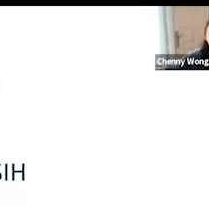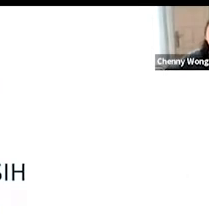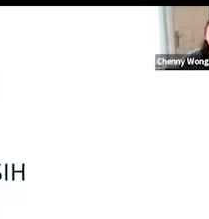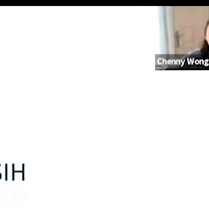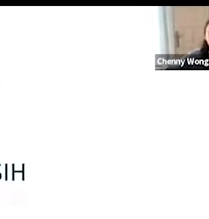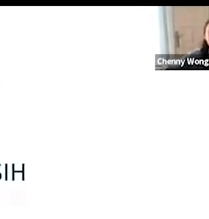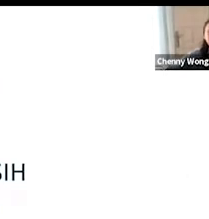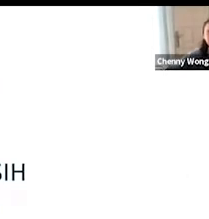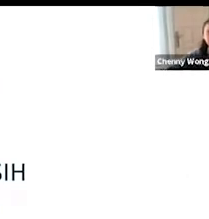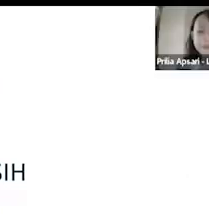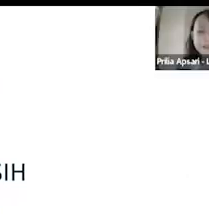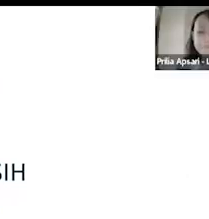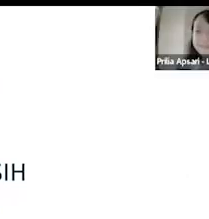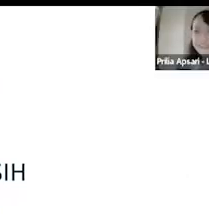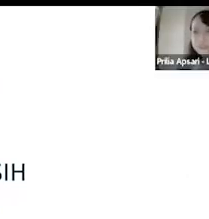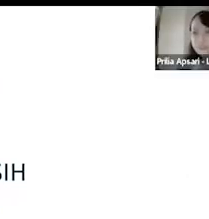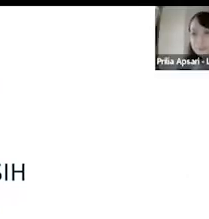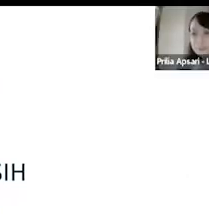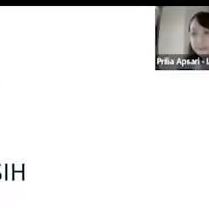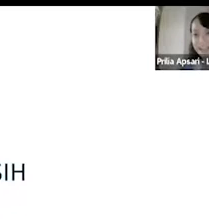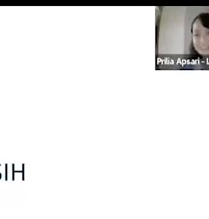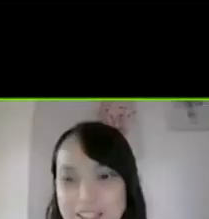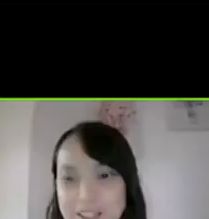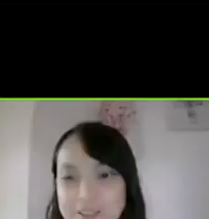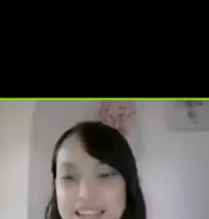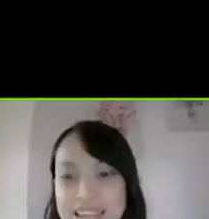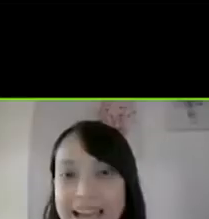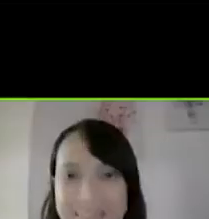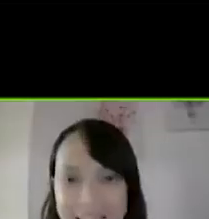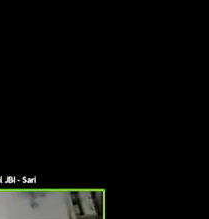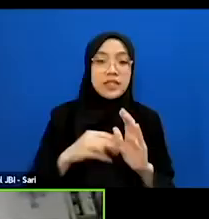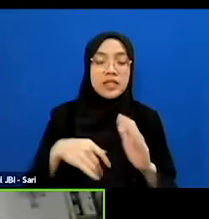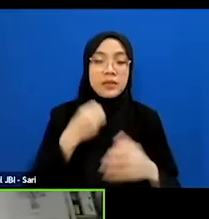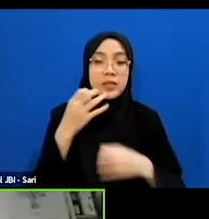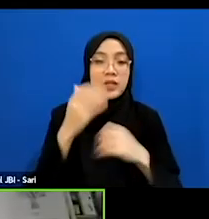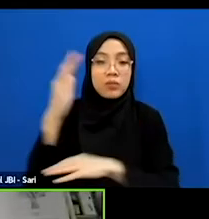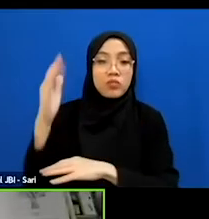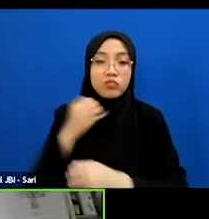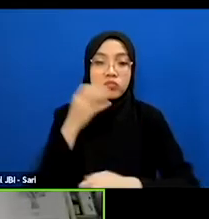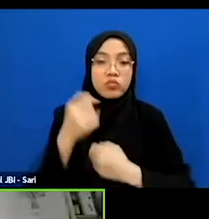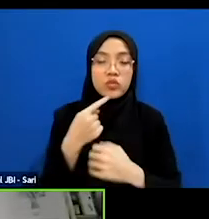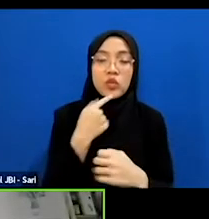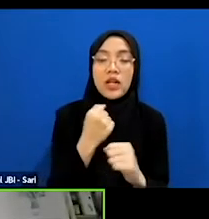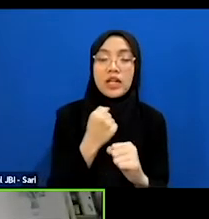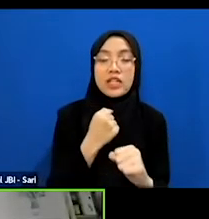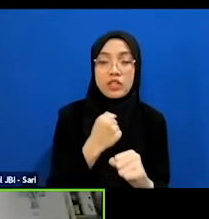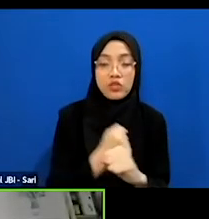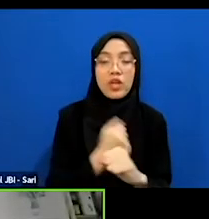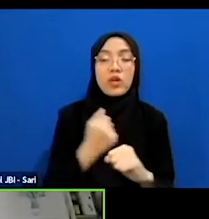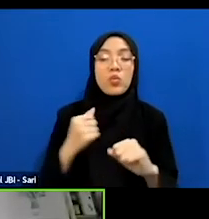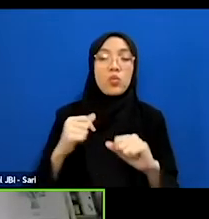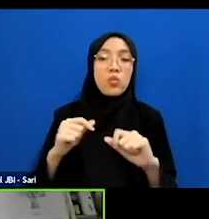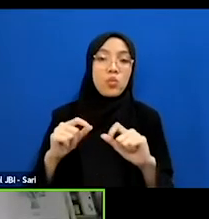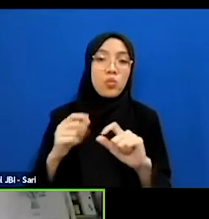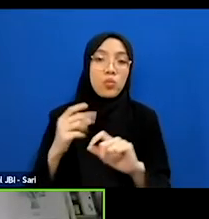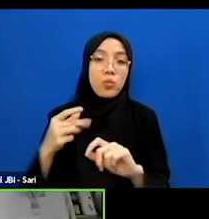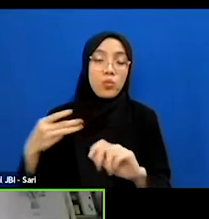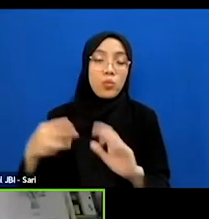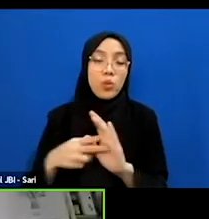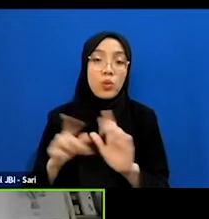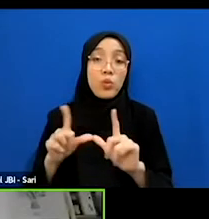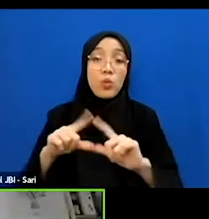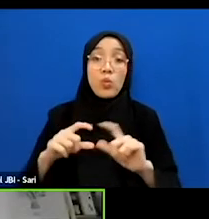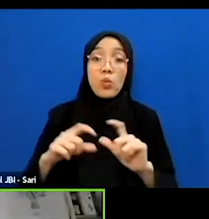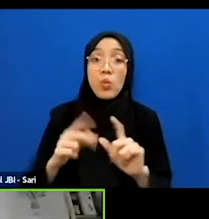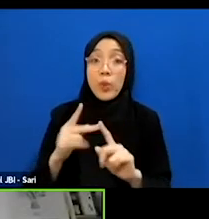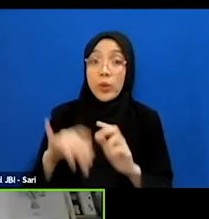pretty Terima kasih banyak bacanya untuk pemaparan Hasil studi detail mengenai emosi mungkin kalau saya boleh sedikit menyimpulkan